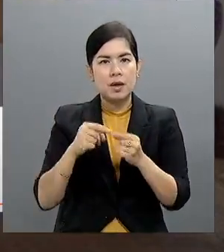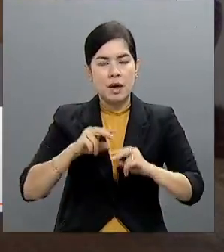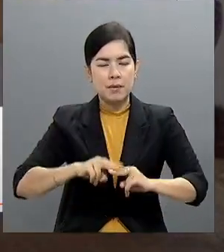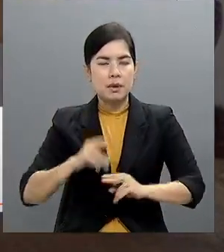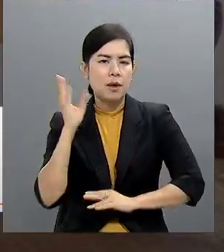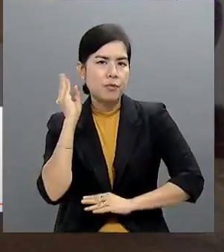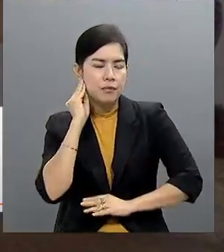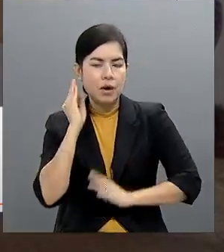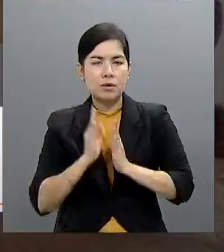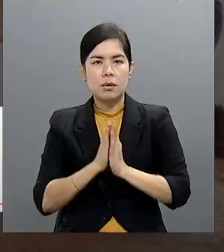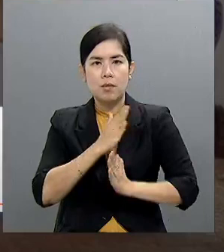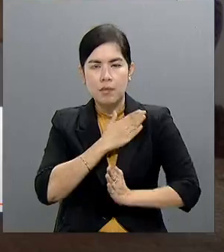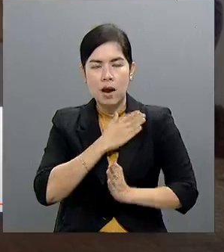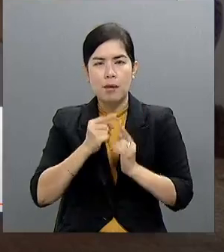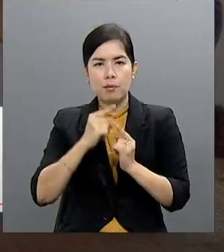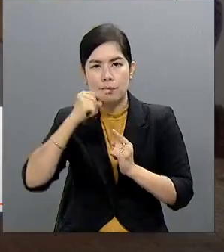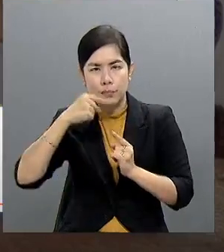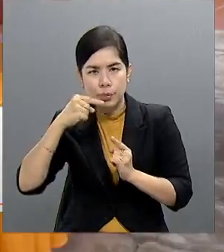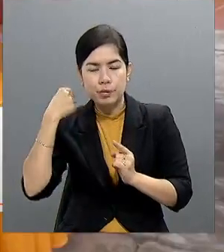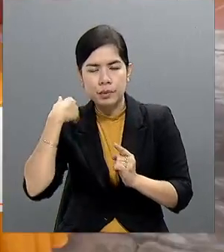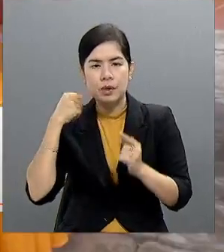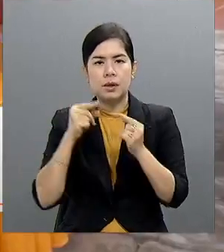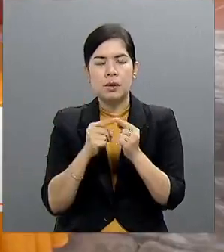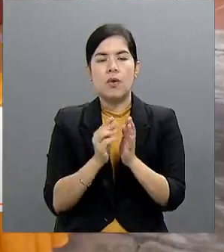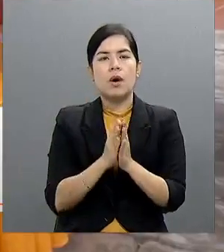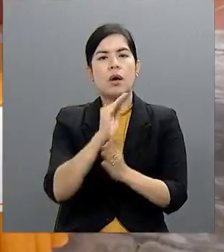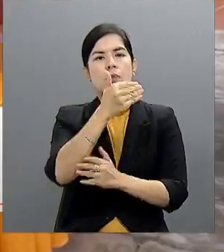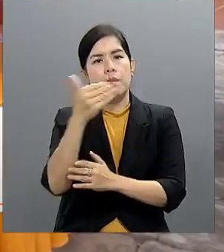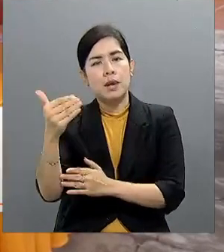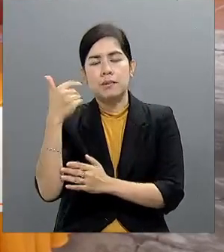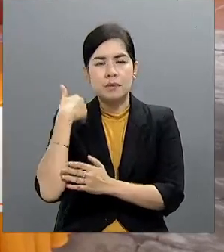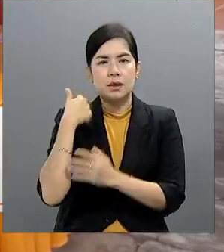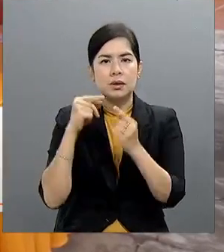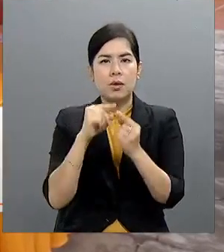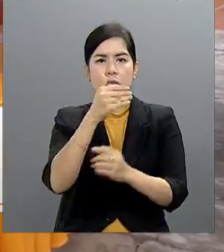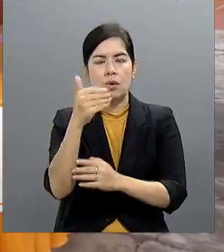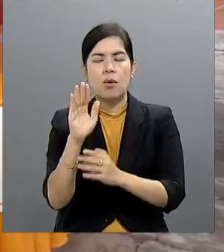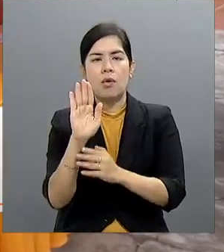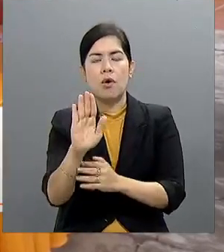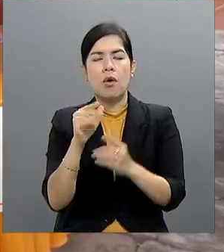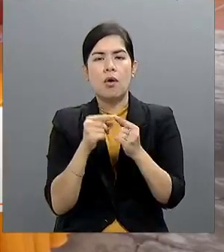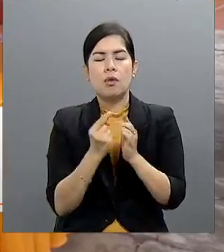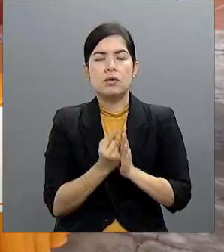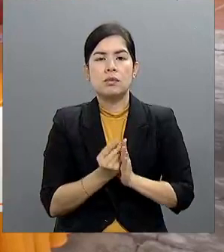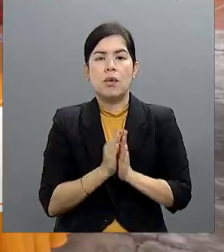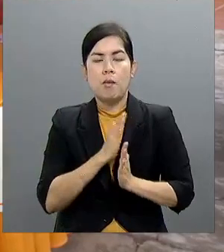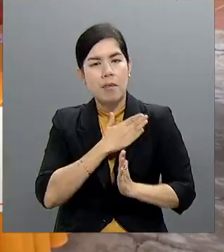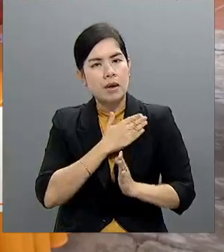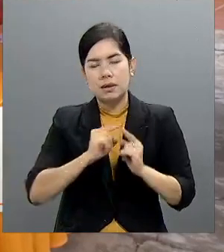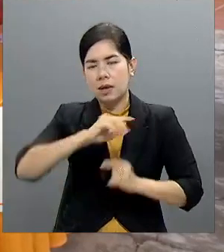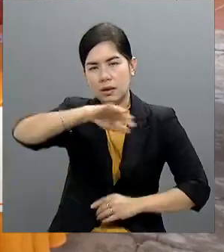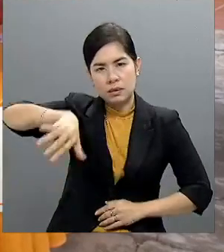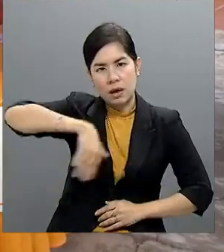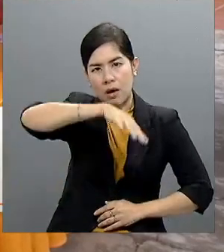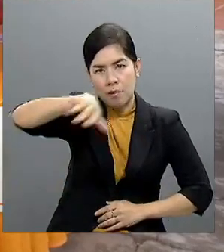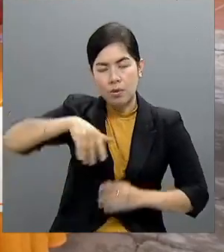ปฏิบัติธรรมการประดับธงชาติและธงธรรมจักรการจัดนิทรรศการวันสำคัญทางพระพุทธศาสนารวมทั้งรณรงค์